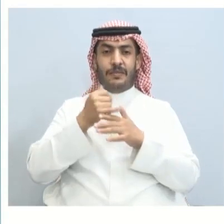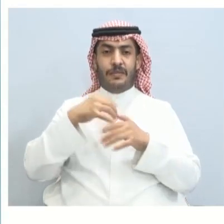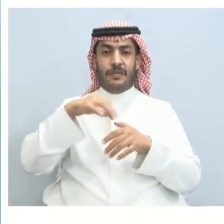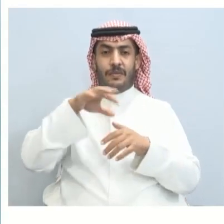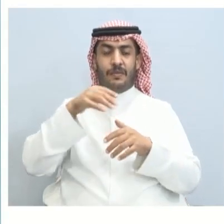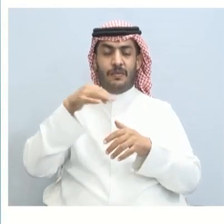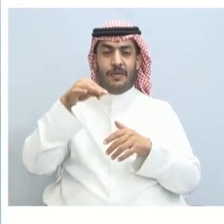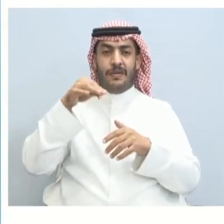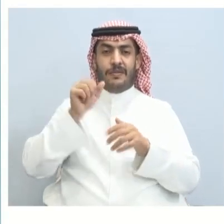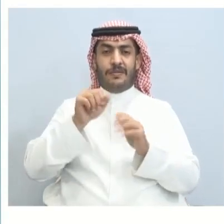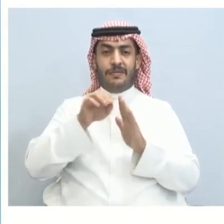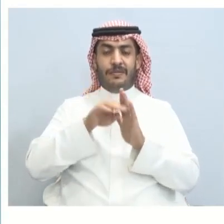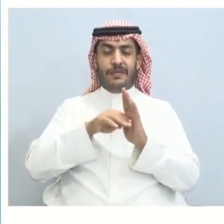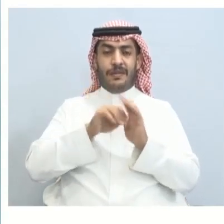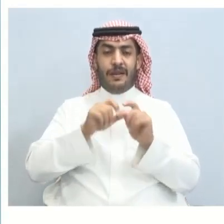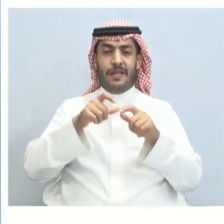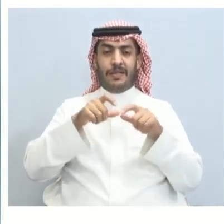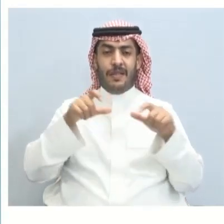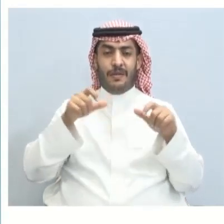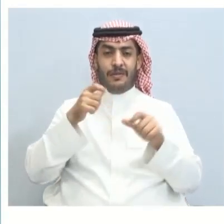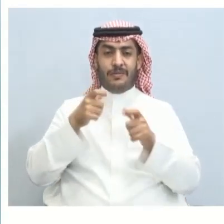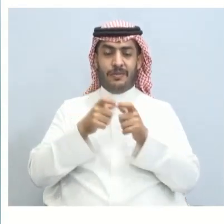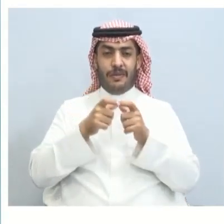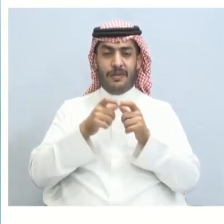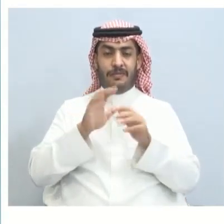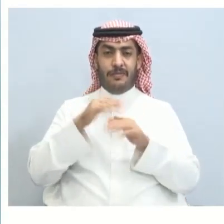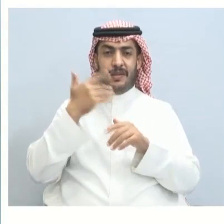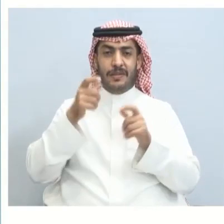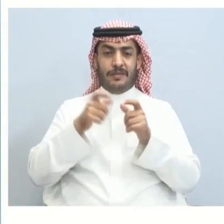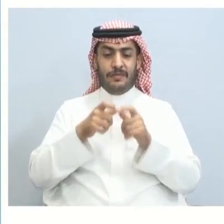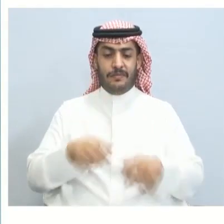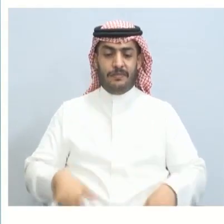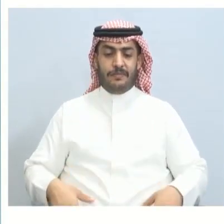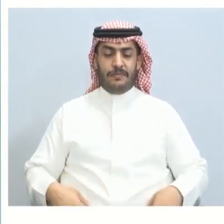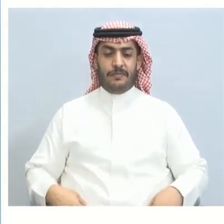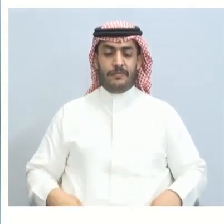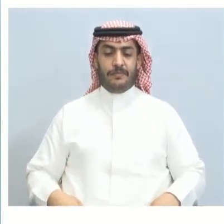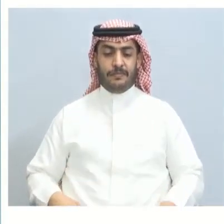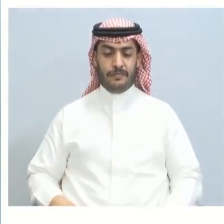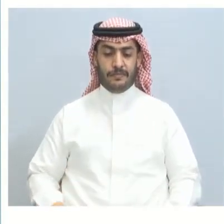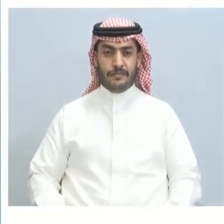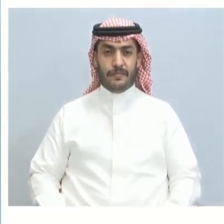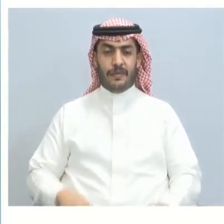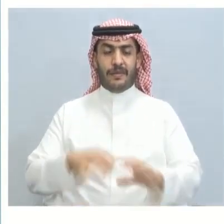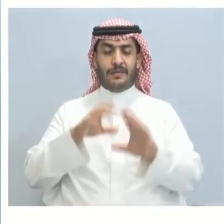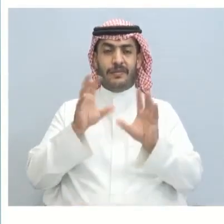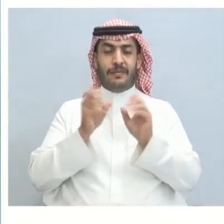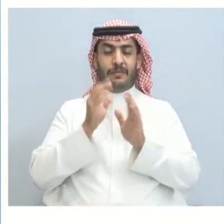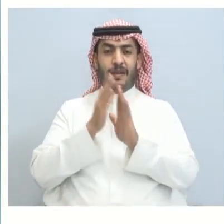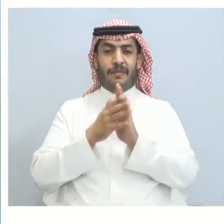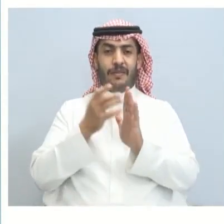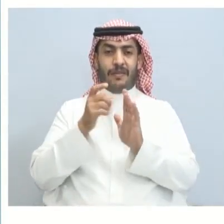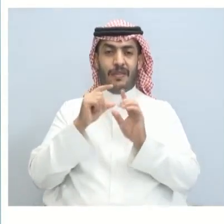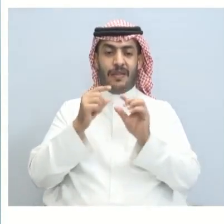توجد ورقه على اوراق على طاوله الاجتماعات بعد الانتهاء جمع الملفات والوثائق